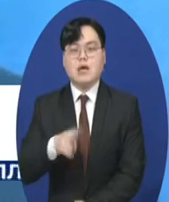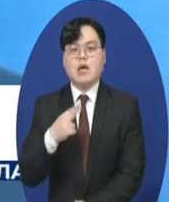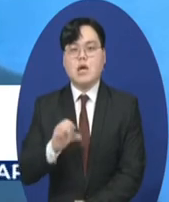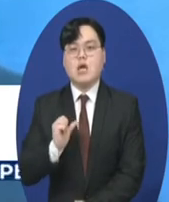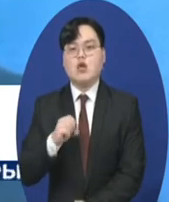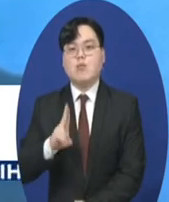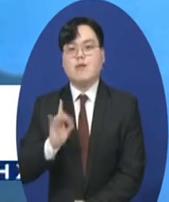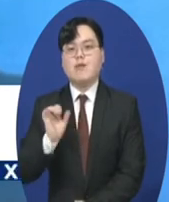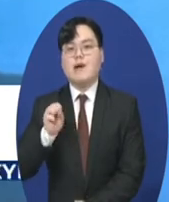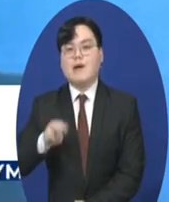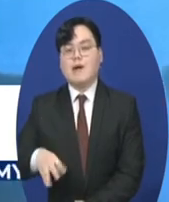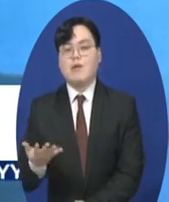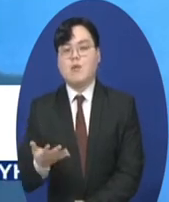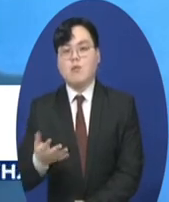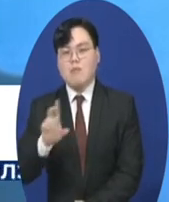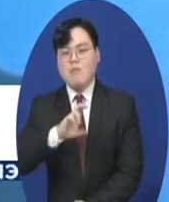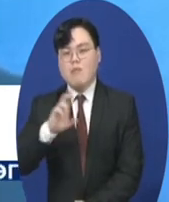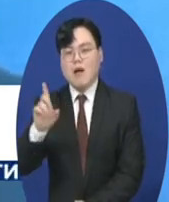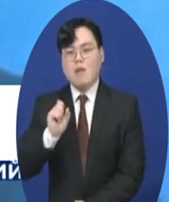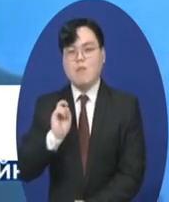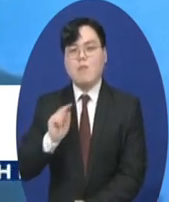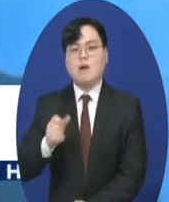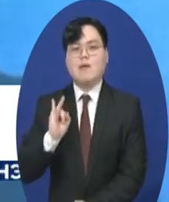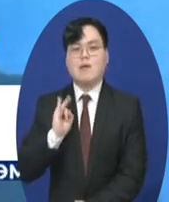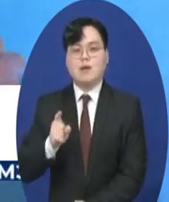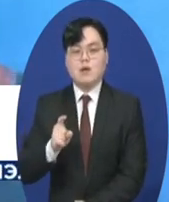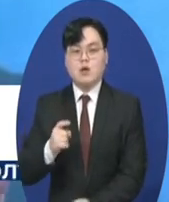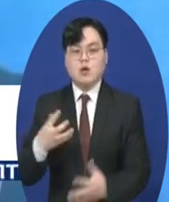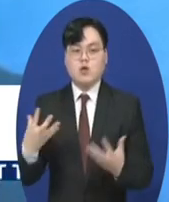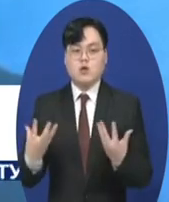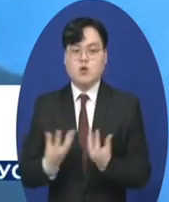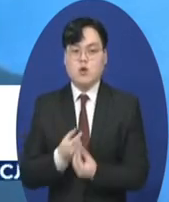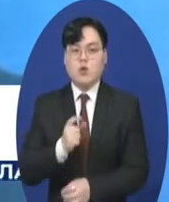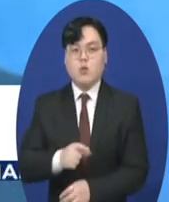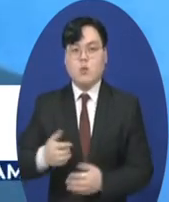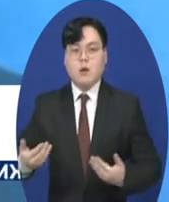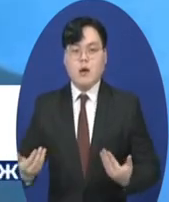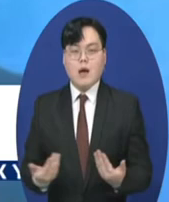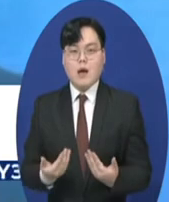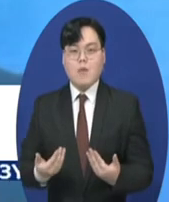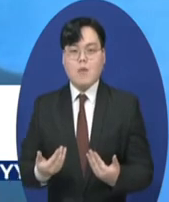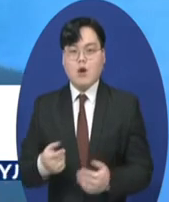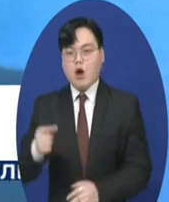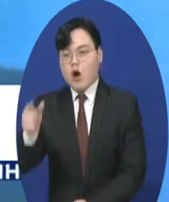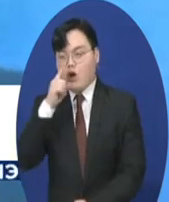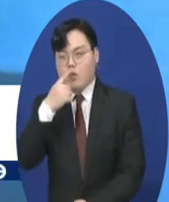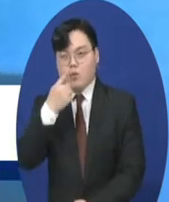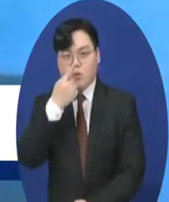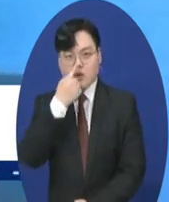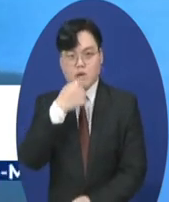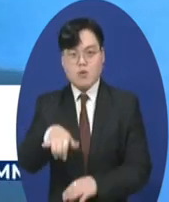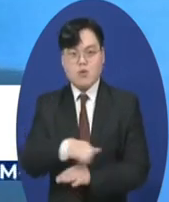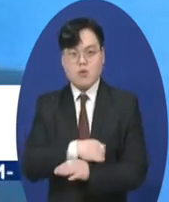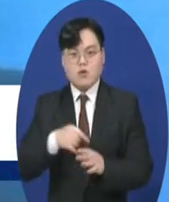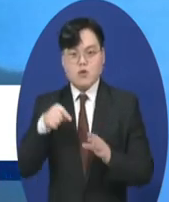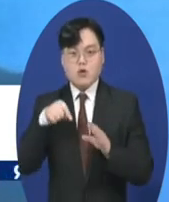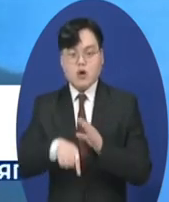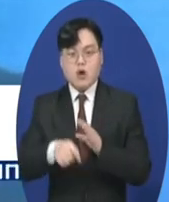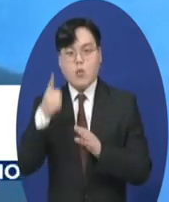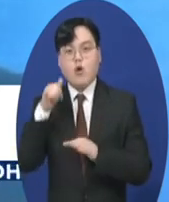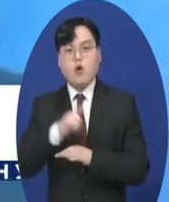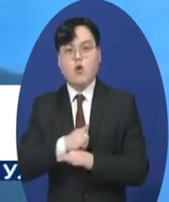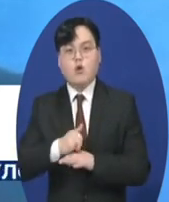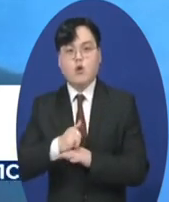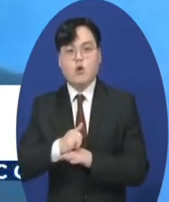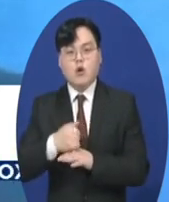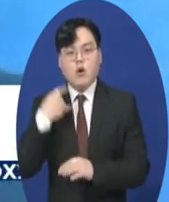ялангуяа байгалийн баялаг ихтэй, цөөхөн ард түмэнтэй хоёрхан том хөрстэй улсад бол хамгийн чухал үзэл баримтлал мөн юм аа гэж